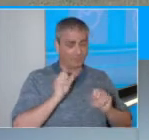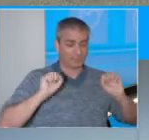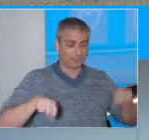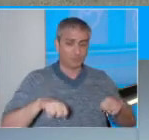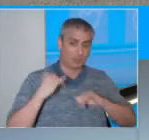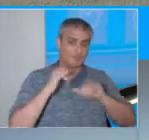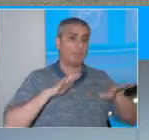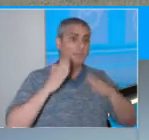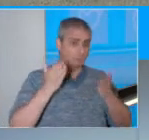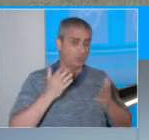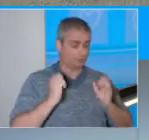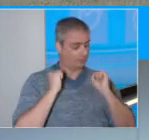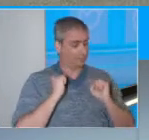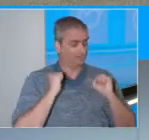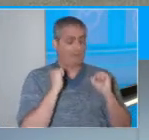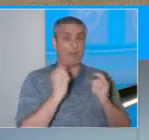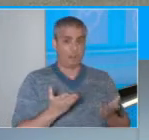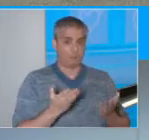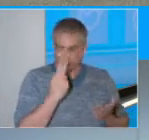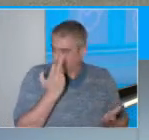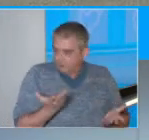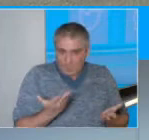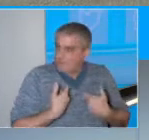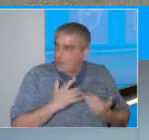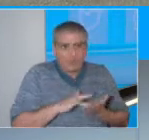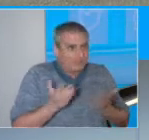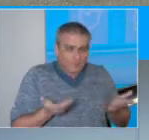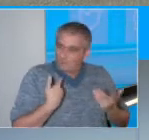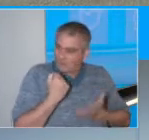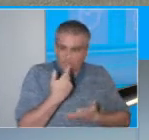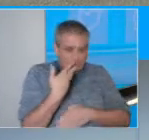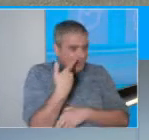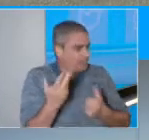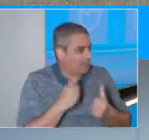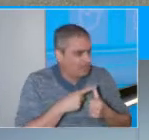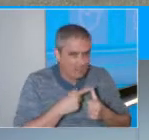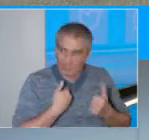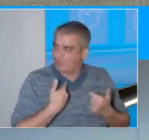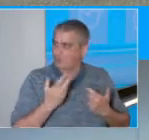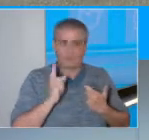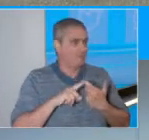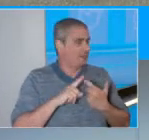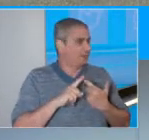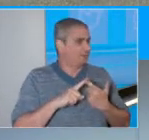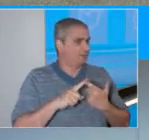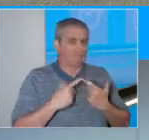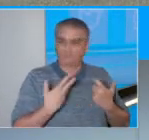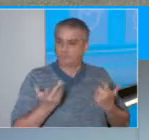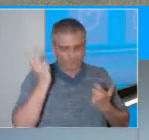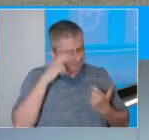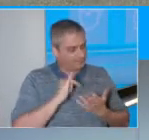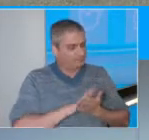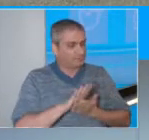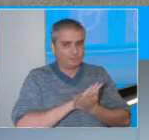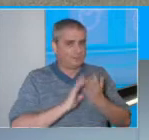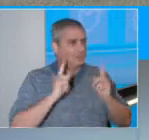המשילות ולהביא ממשלה שמחזיקה מעמד, ותסתכל איפה אנחנו נמצאים, אנחנו בלי תקציב מדינה, אנחנו בלי הבנה מה